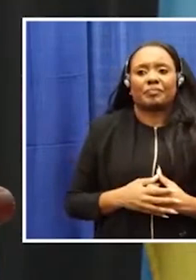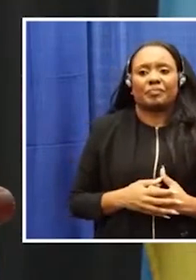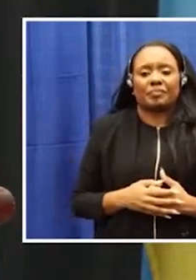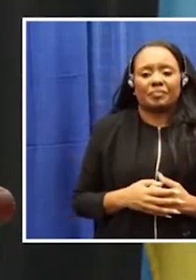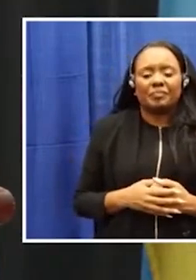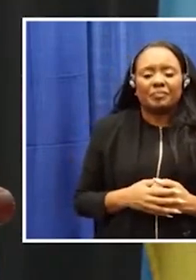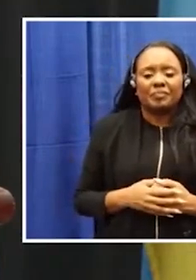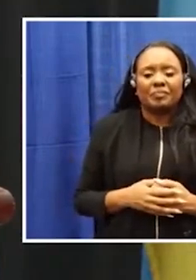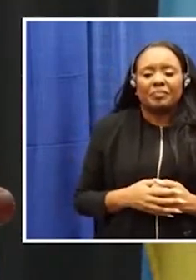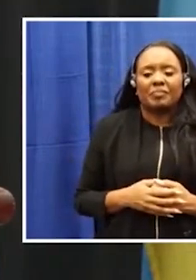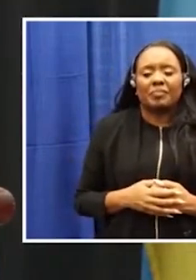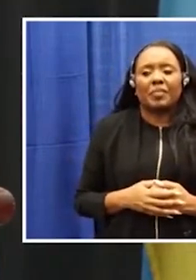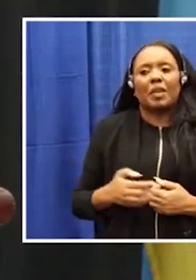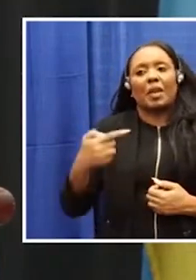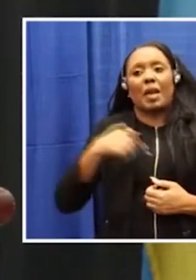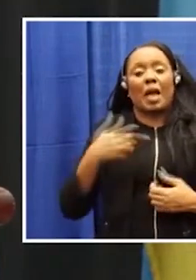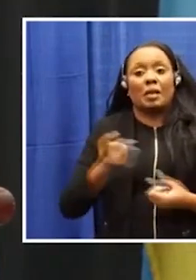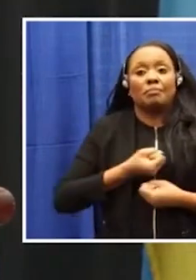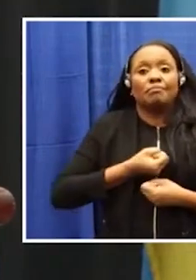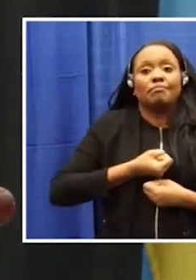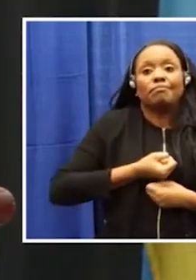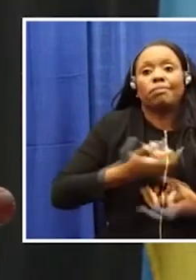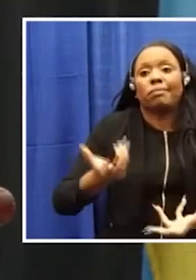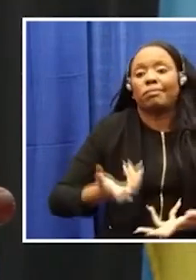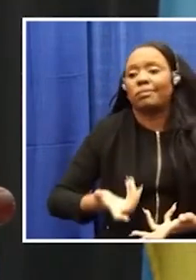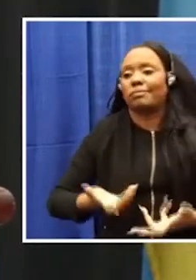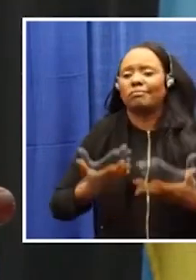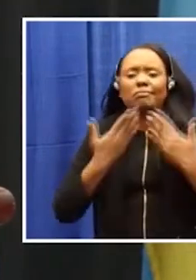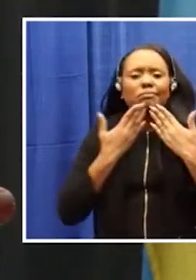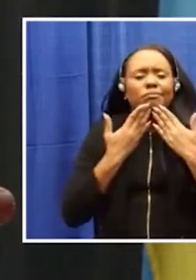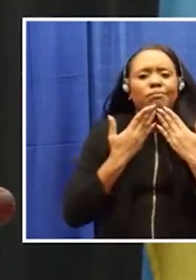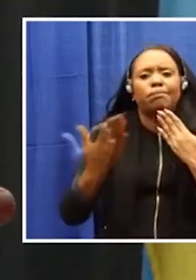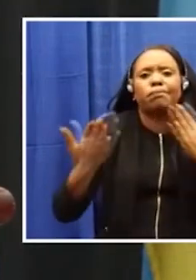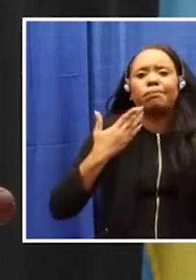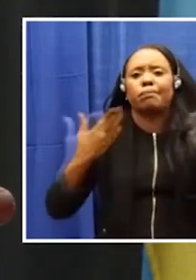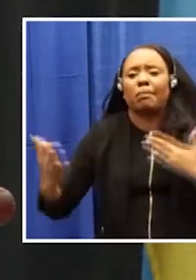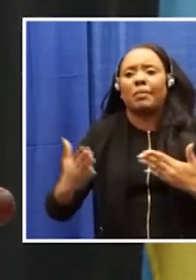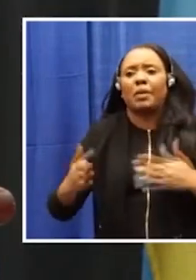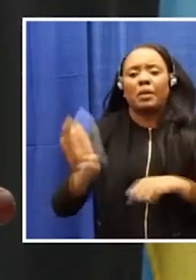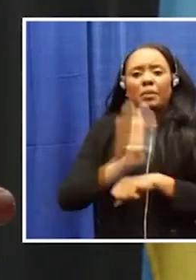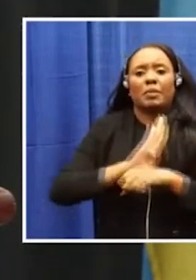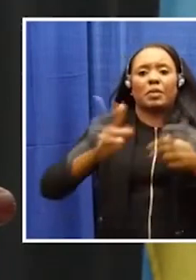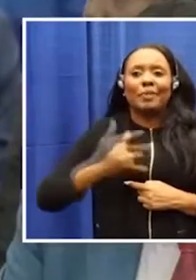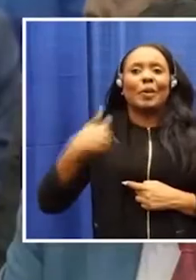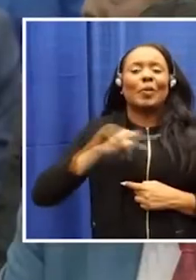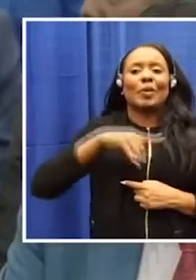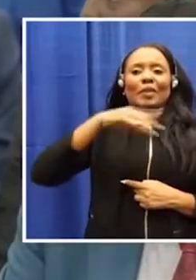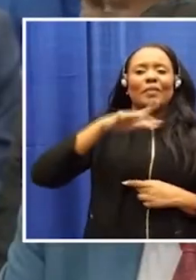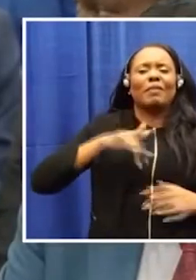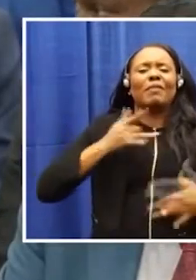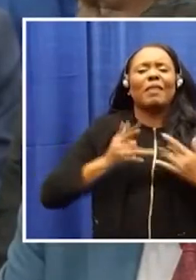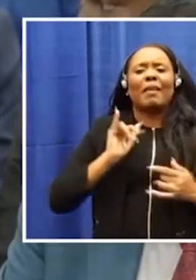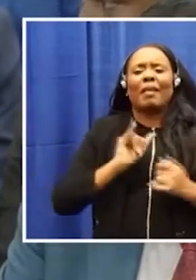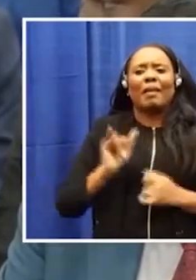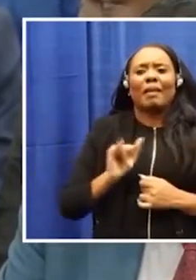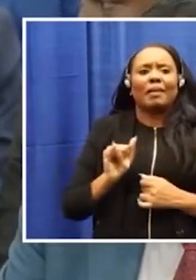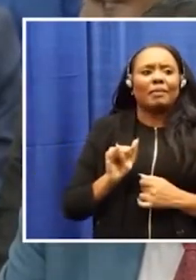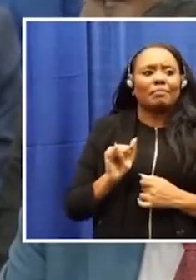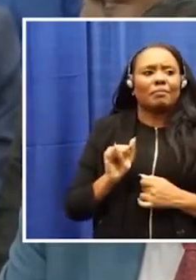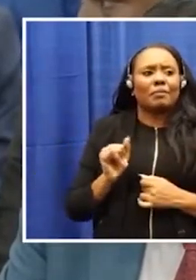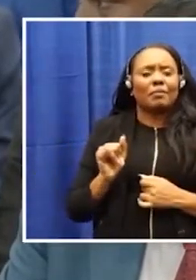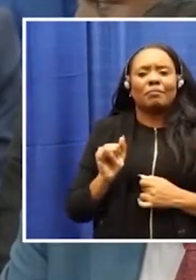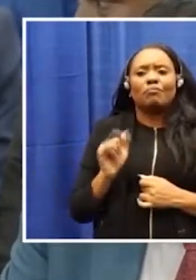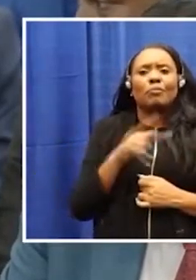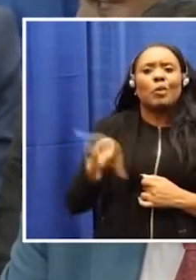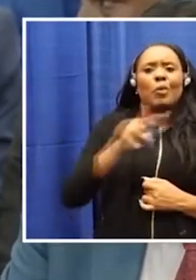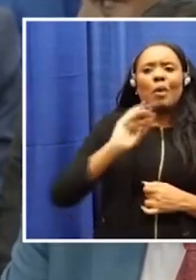atapa sandisi en yepi Cuba futrong wang warti memre tewe taki abra CARICOM.